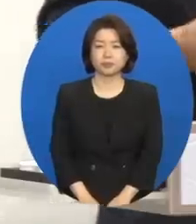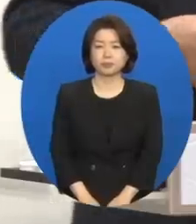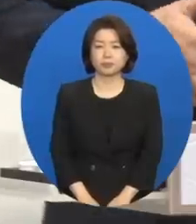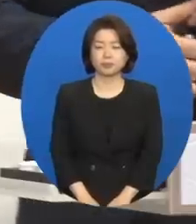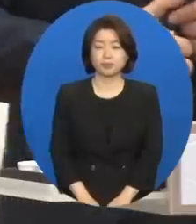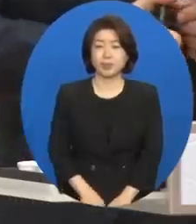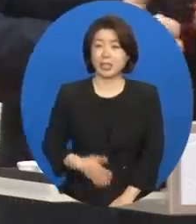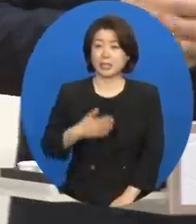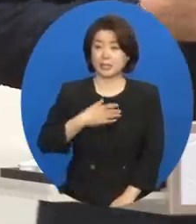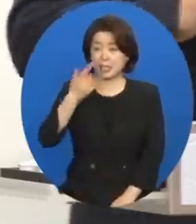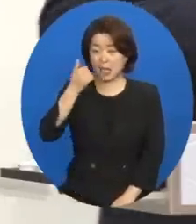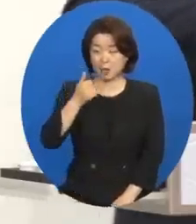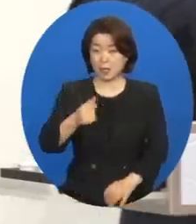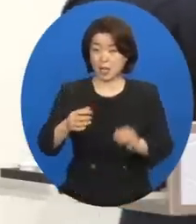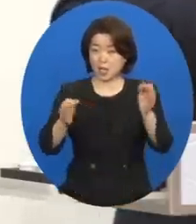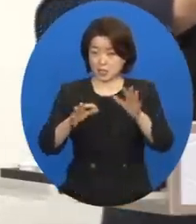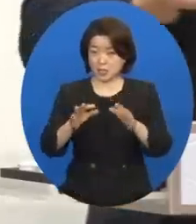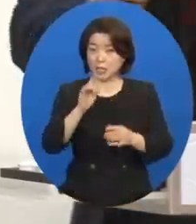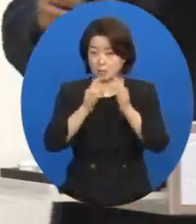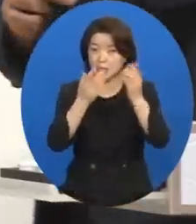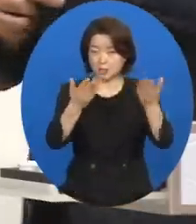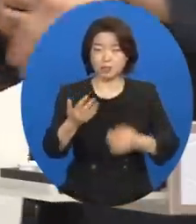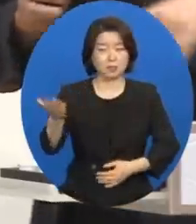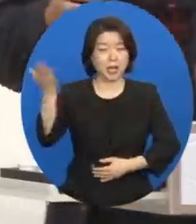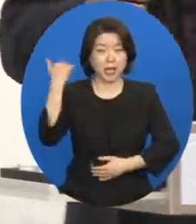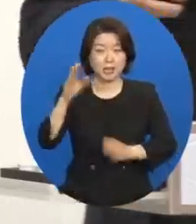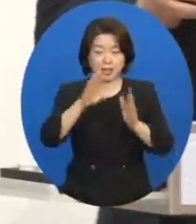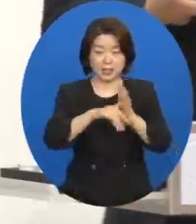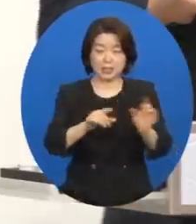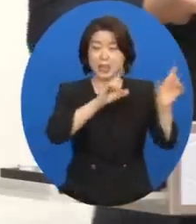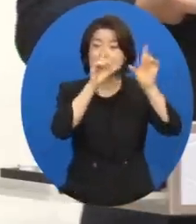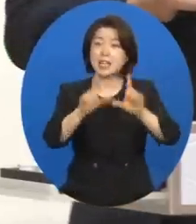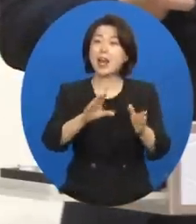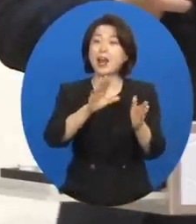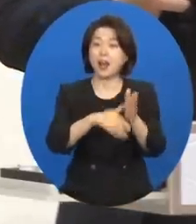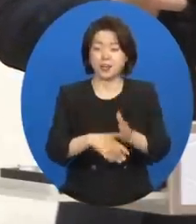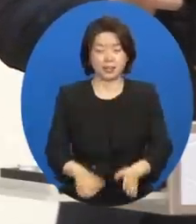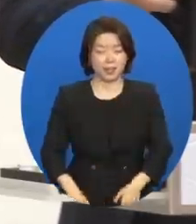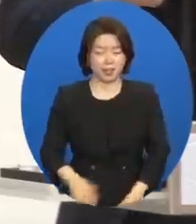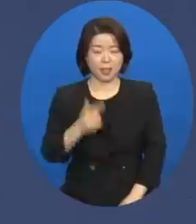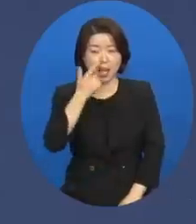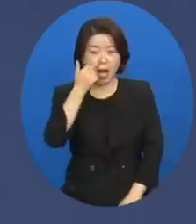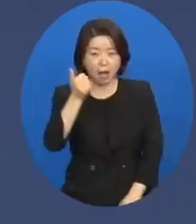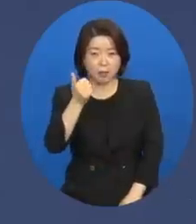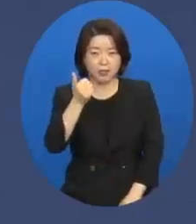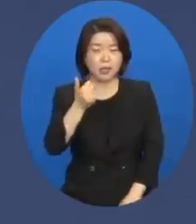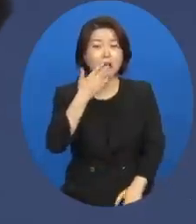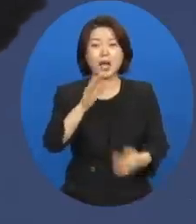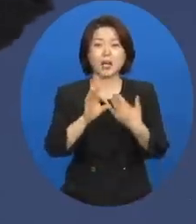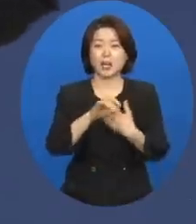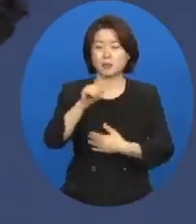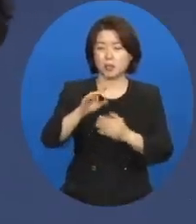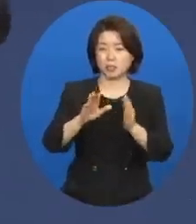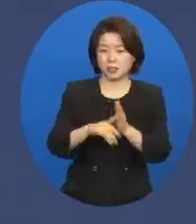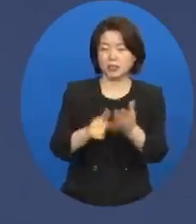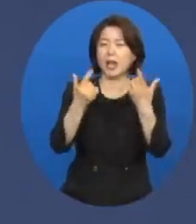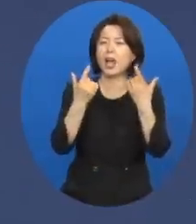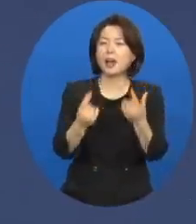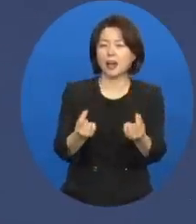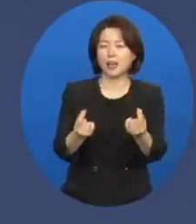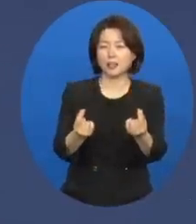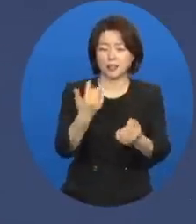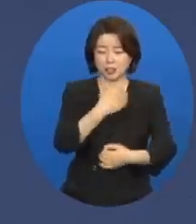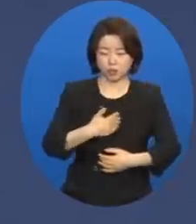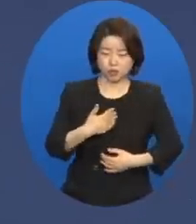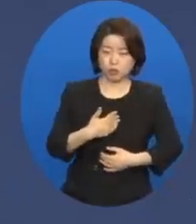저희 아버지 잠깐 말씀드렸지만 그 시대를 살아가는 것 중에 아버지가 웬만하면 그 시대 같은